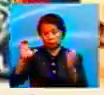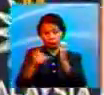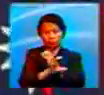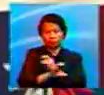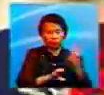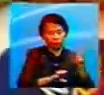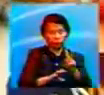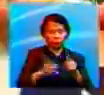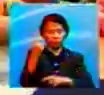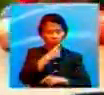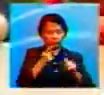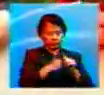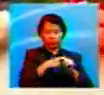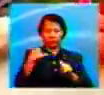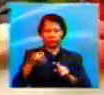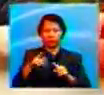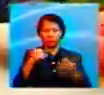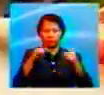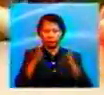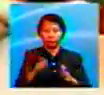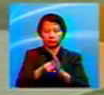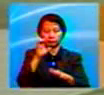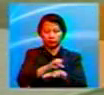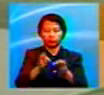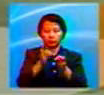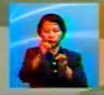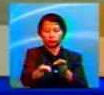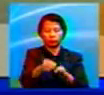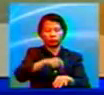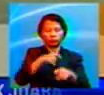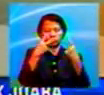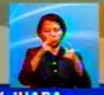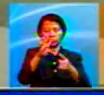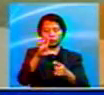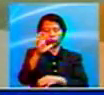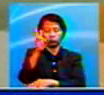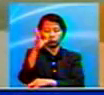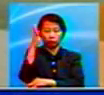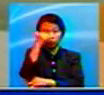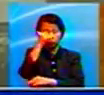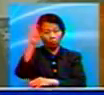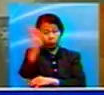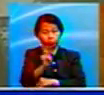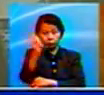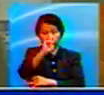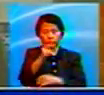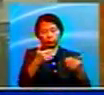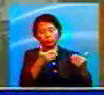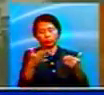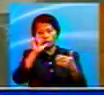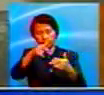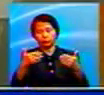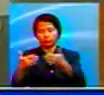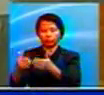72 pemain sejak hari pertama. Permainan bagaimanapun terpaksa ditunda kira-kira jam 12.47 tengah hari akibat petir sebelum disambung semula jam